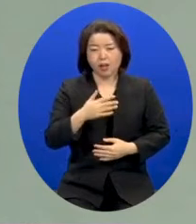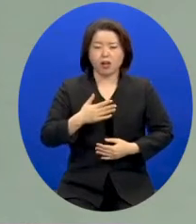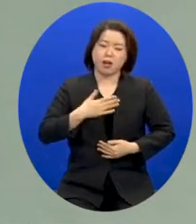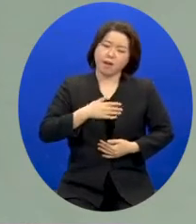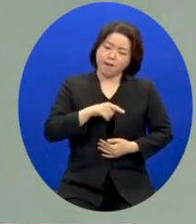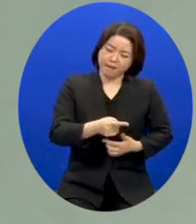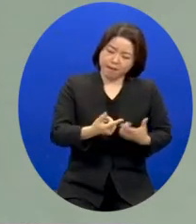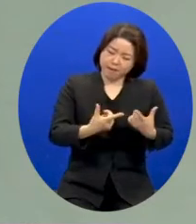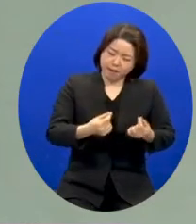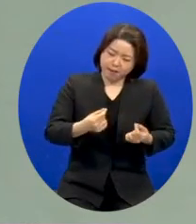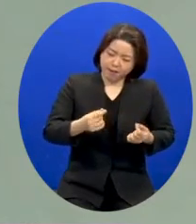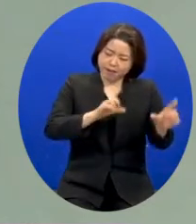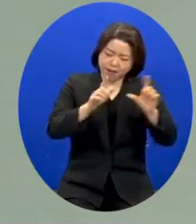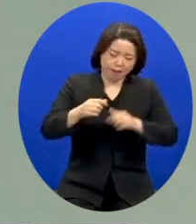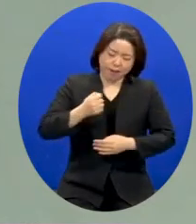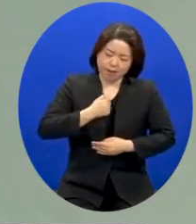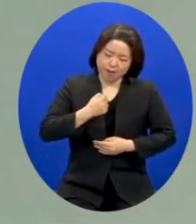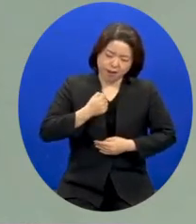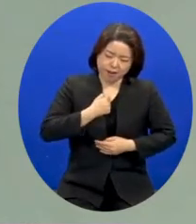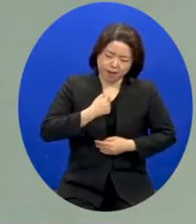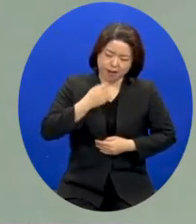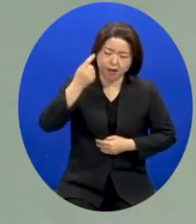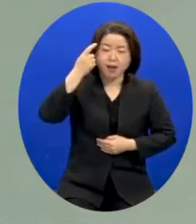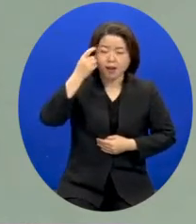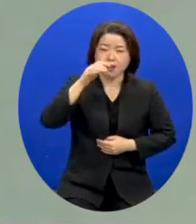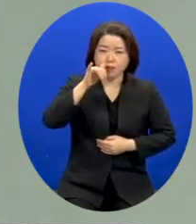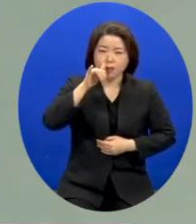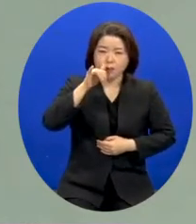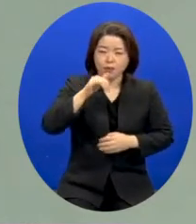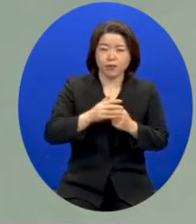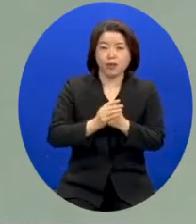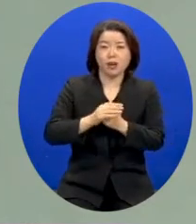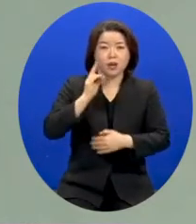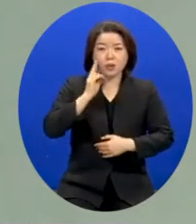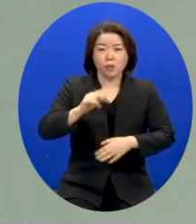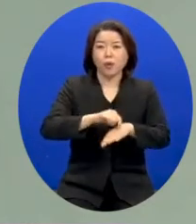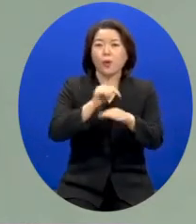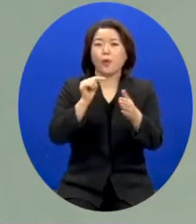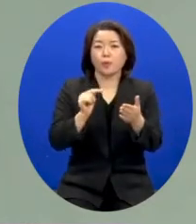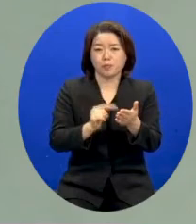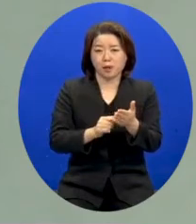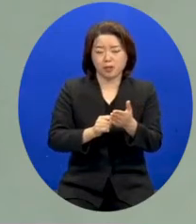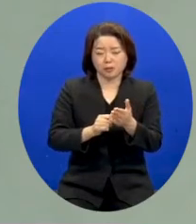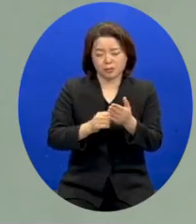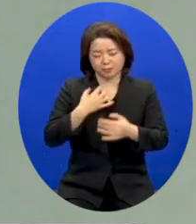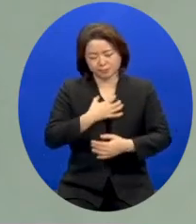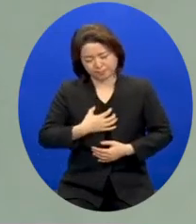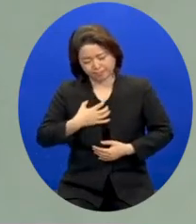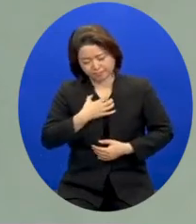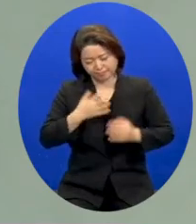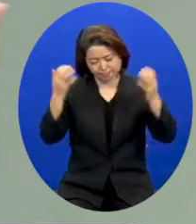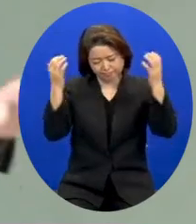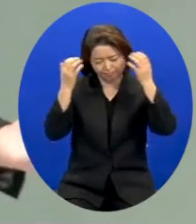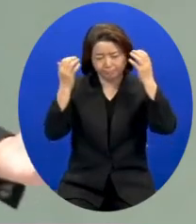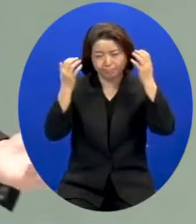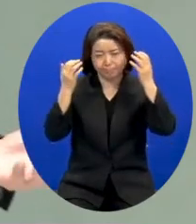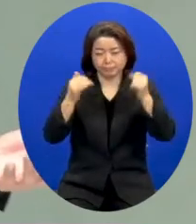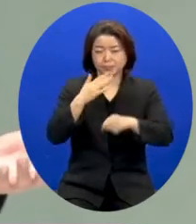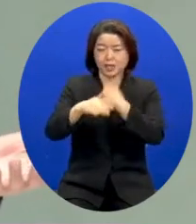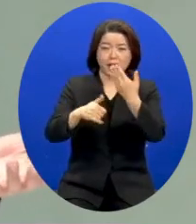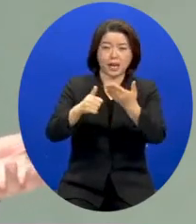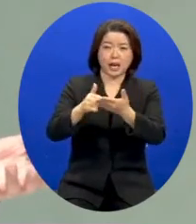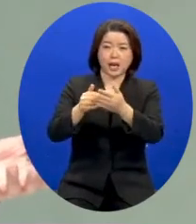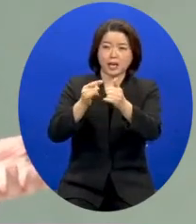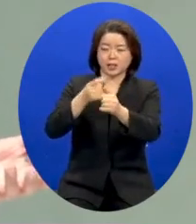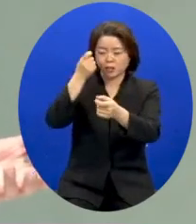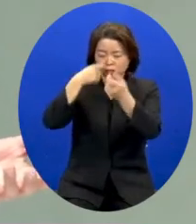이렇게 살면 안 되는데 그런 생각이 드는데 너무 마음이 고통스러워서 하나님께 눈물의